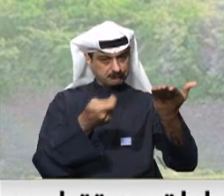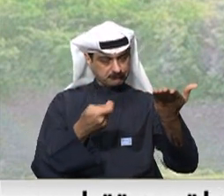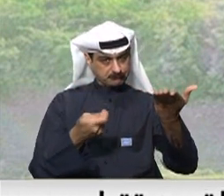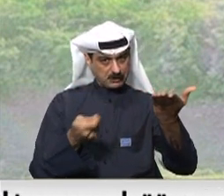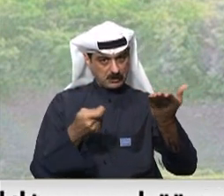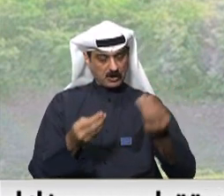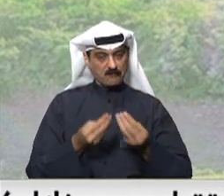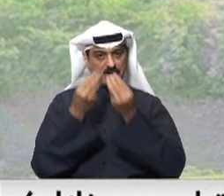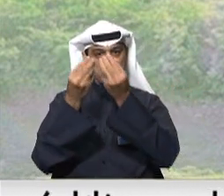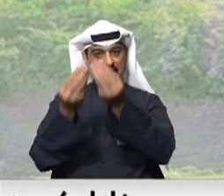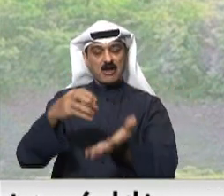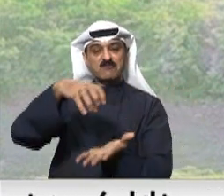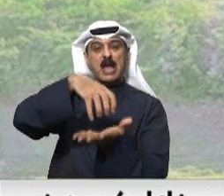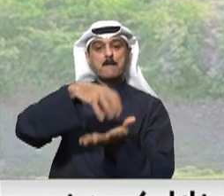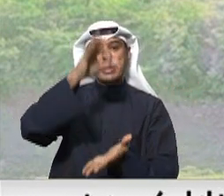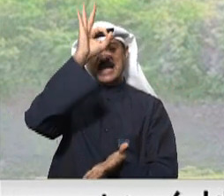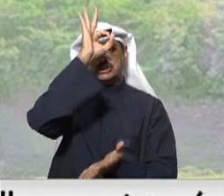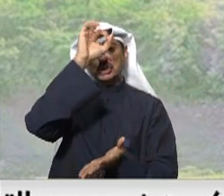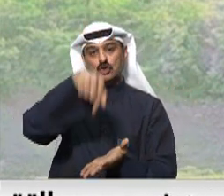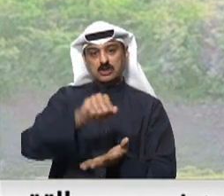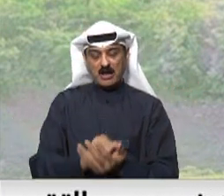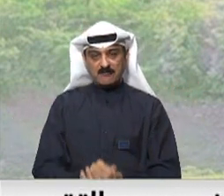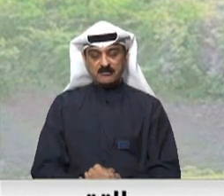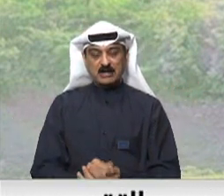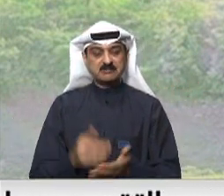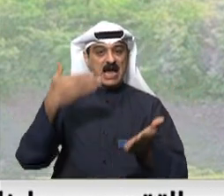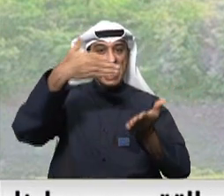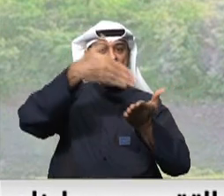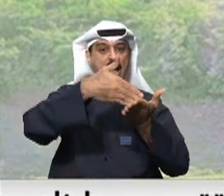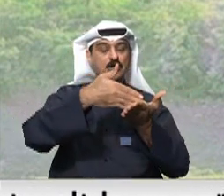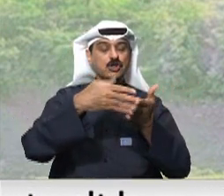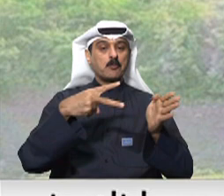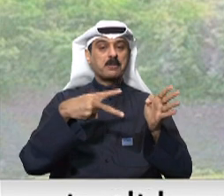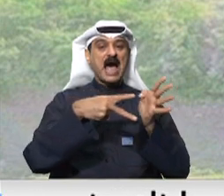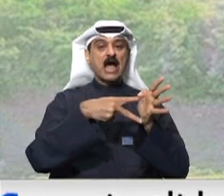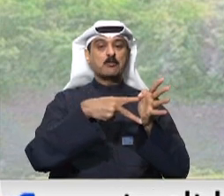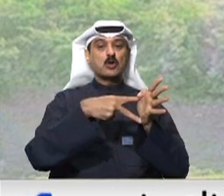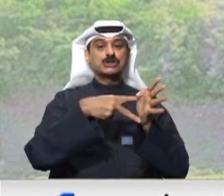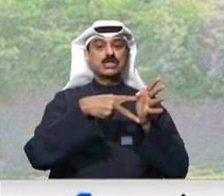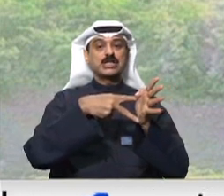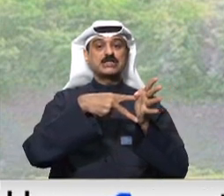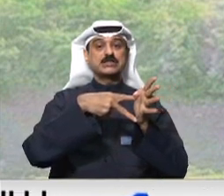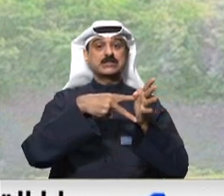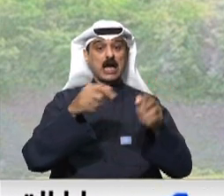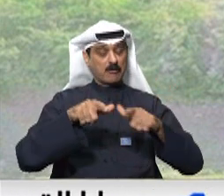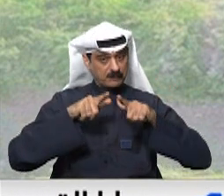إلى مخفر الشرطة في موعد أقصى 24 ساعة من تاريخ نشر